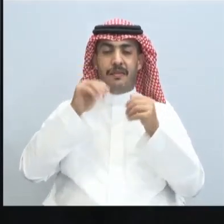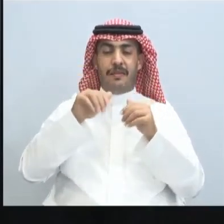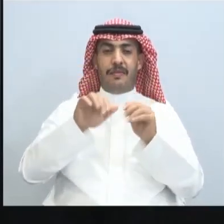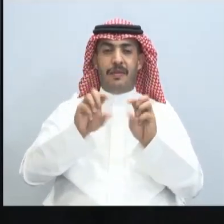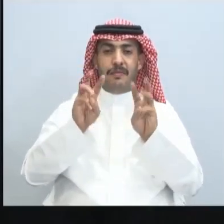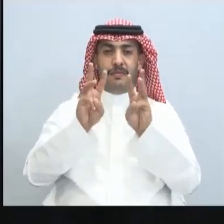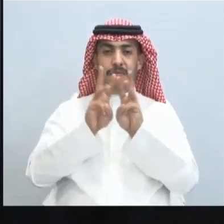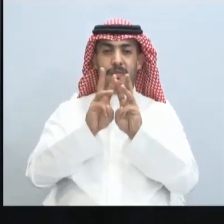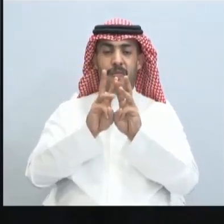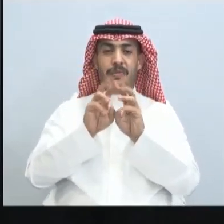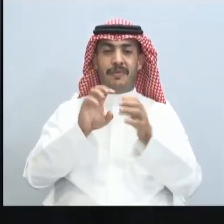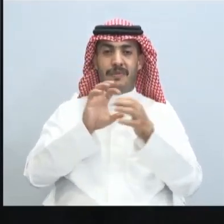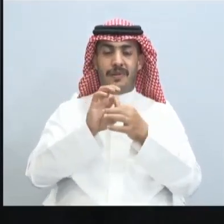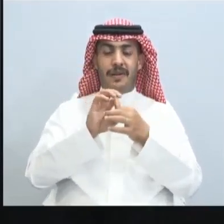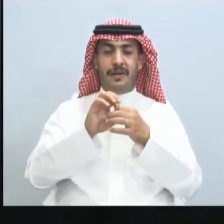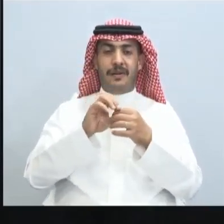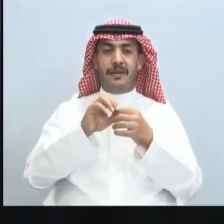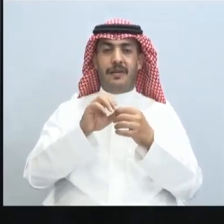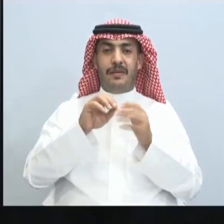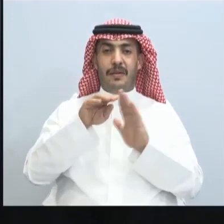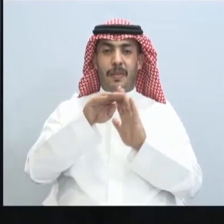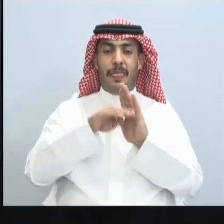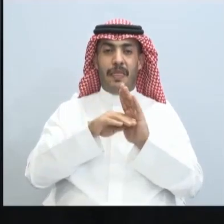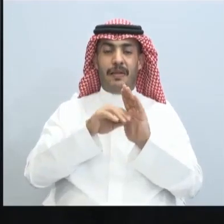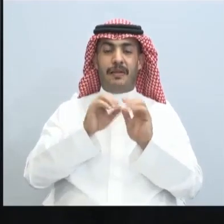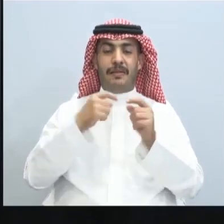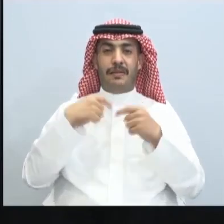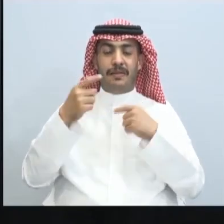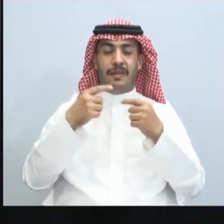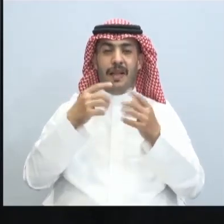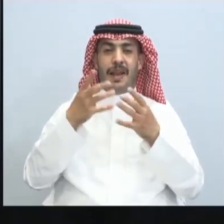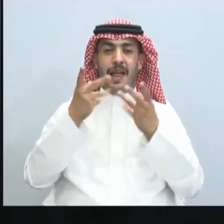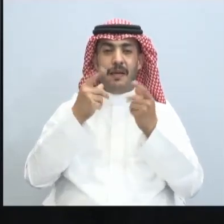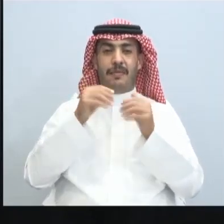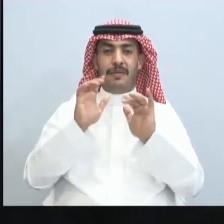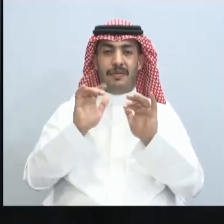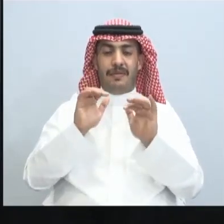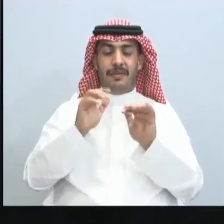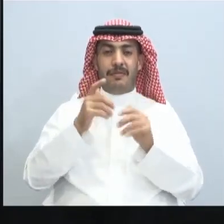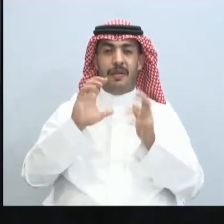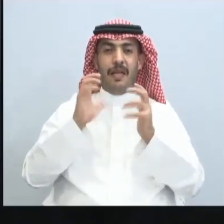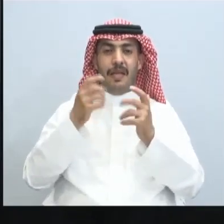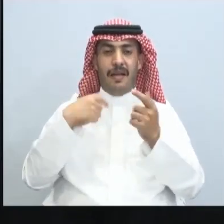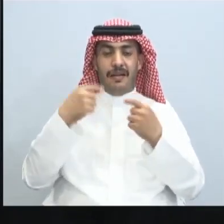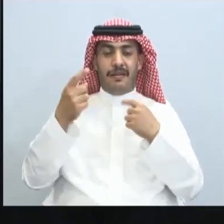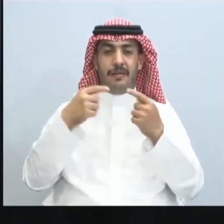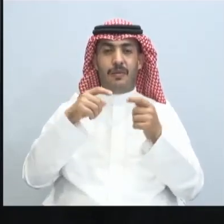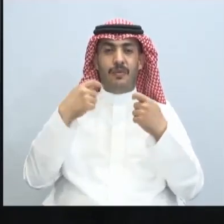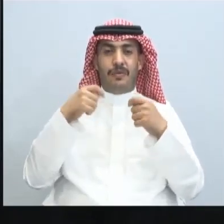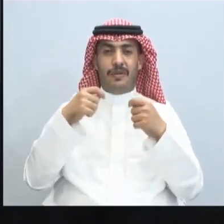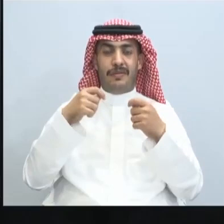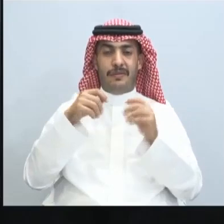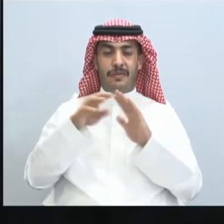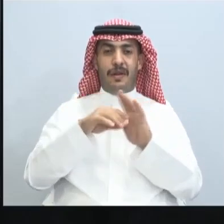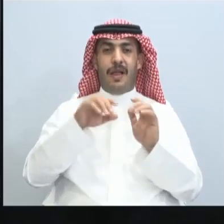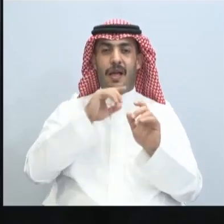منصه تواصل تتواصل او يتواصل الموظفين فيما بينهم مثلا مع الاداره مع الوزاره كذلك